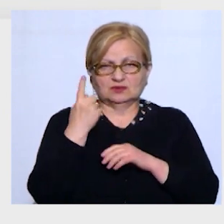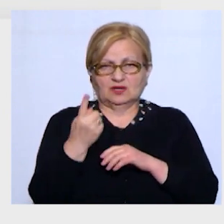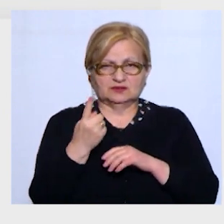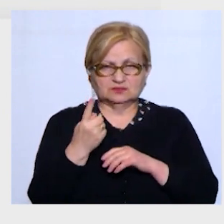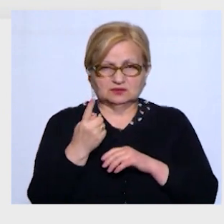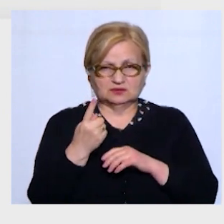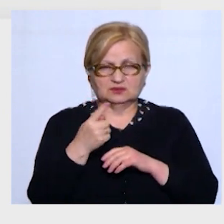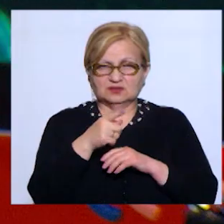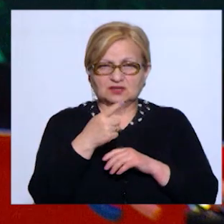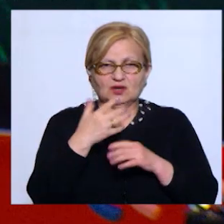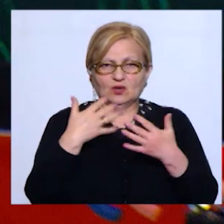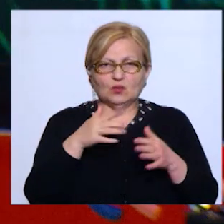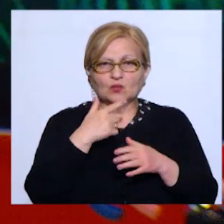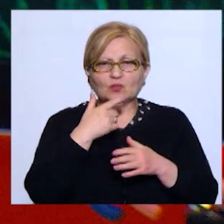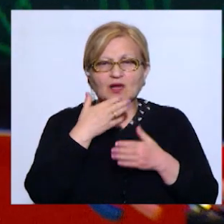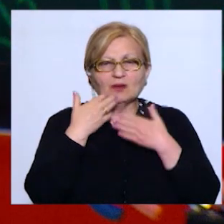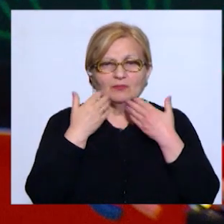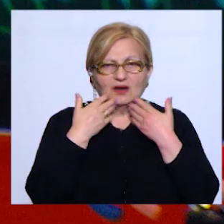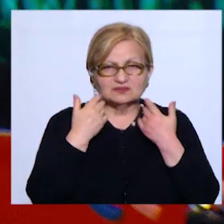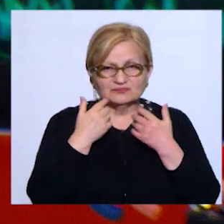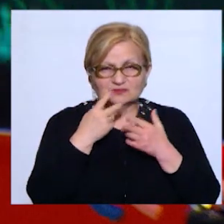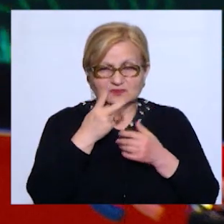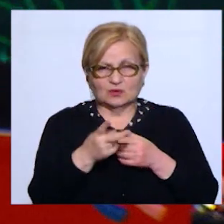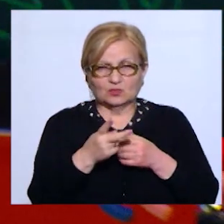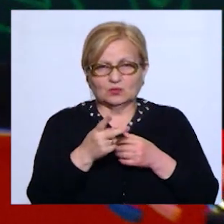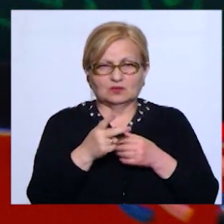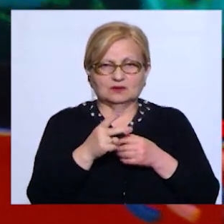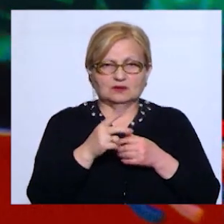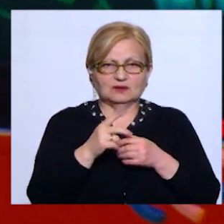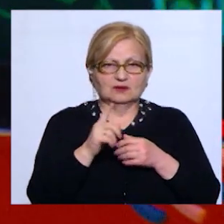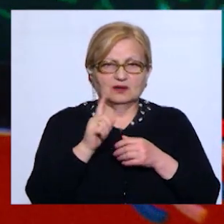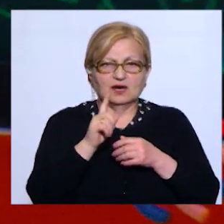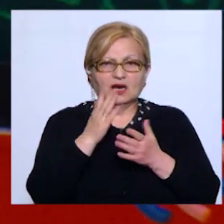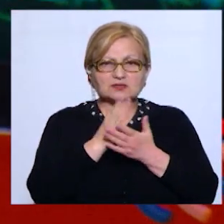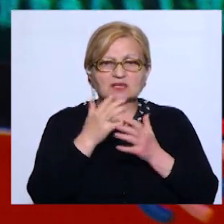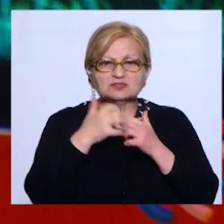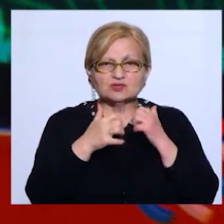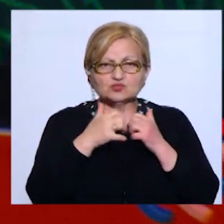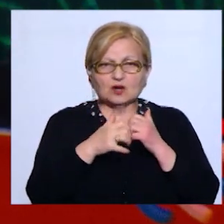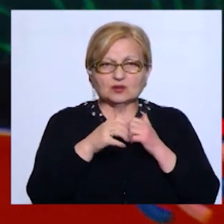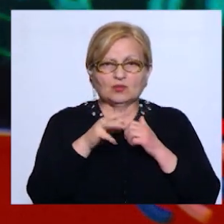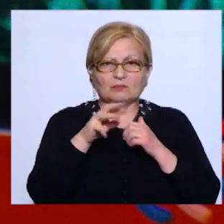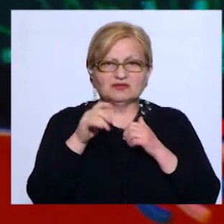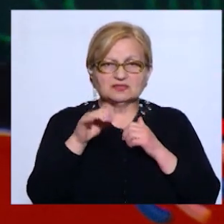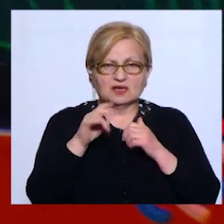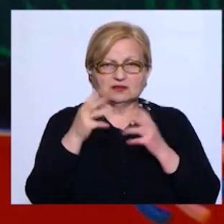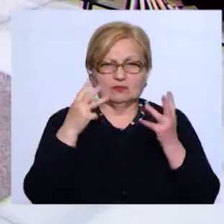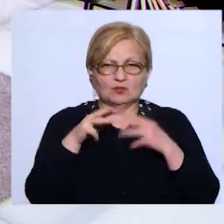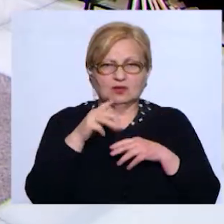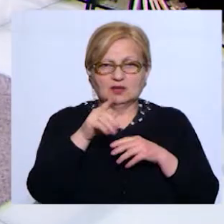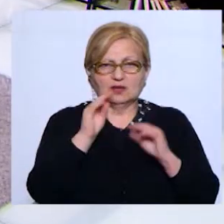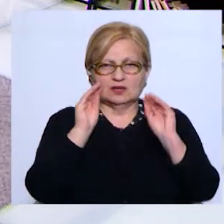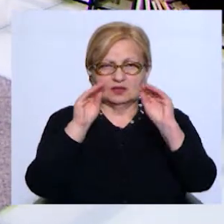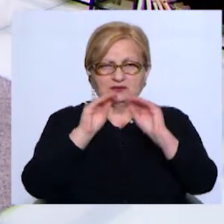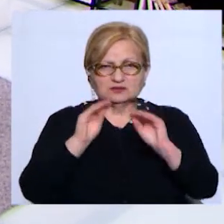ანუ მარტივია ინფორმაციის ამოკითხვა. ახლა რა არის საშუალო, მედიანა და მოდა? მონაცემები დავალაგოთ, ნახეთ,